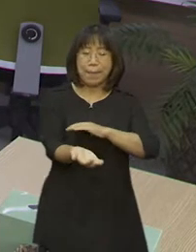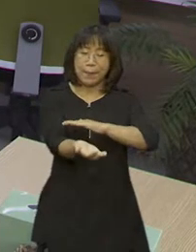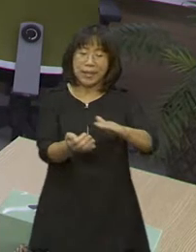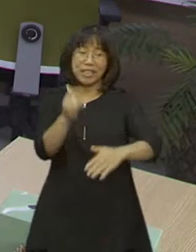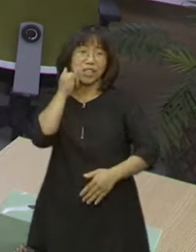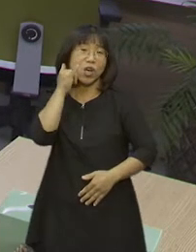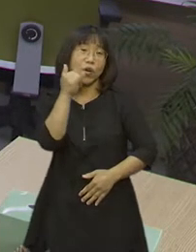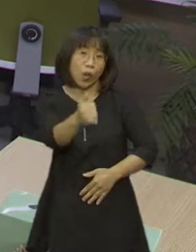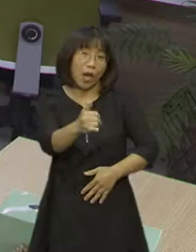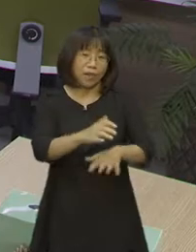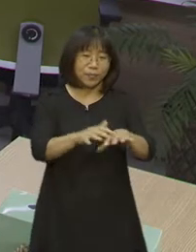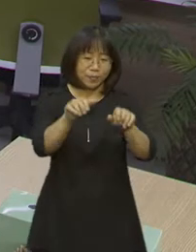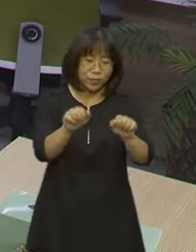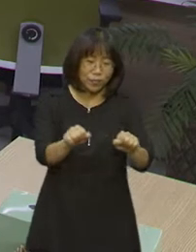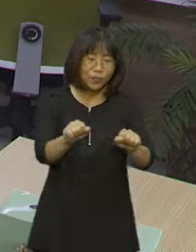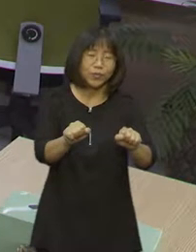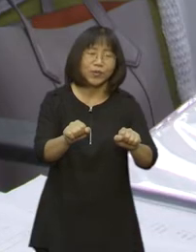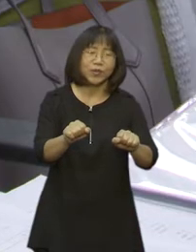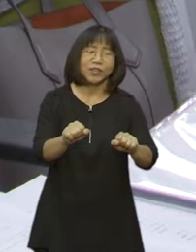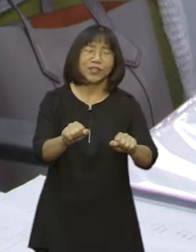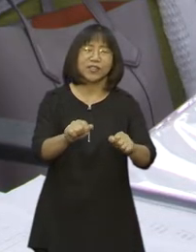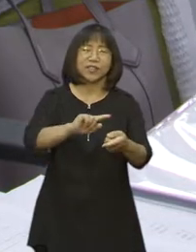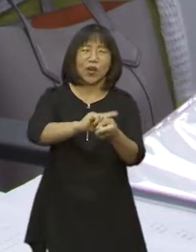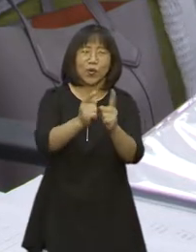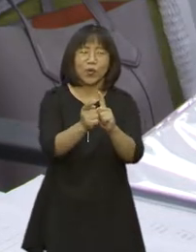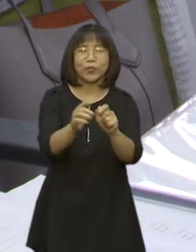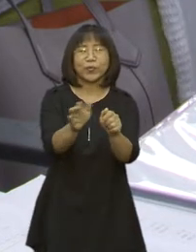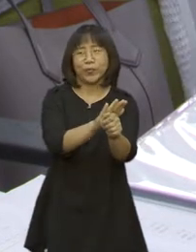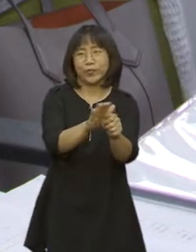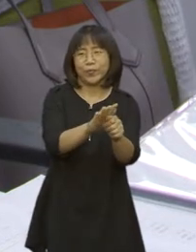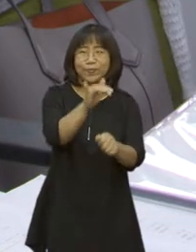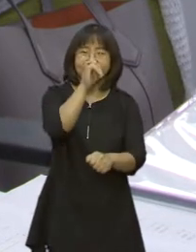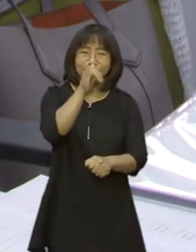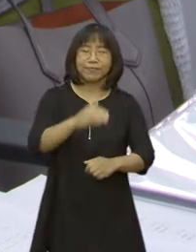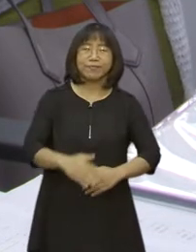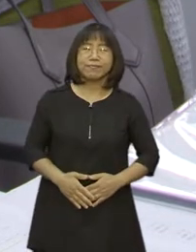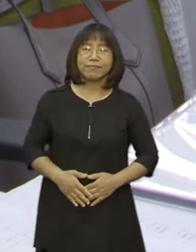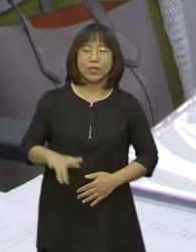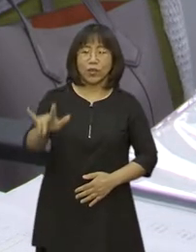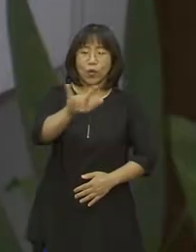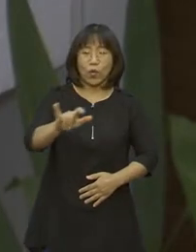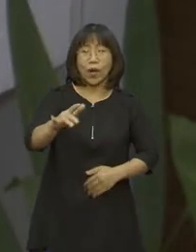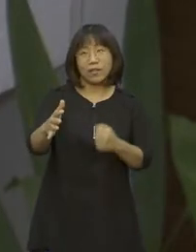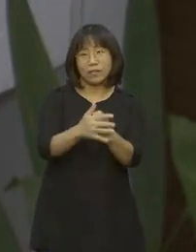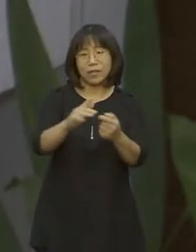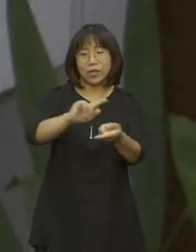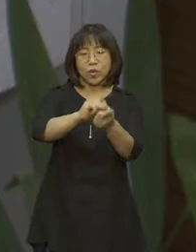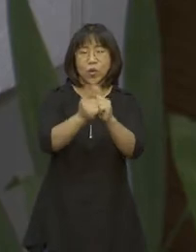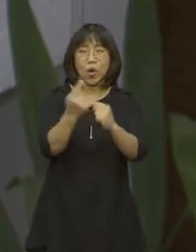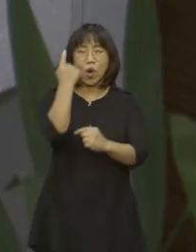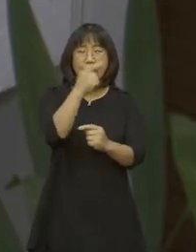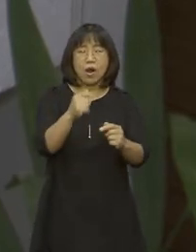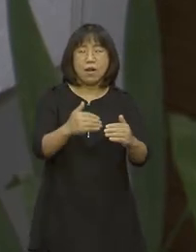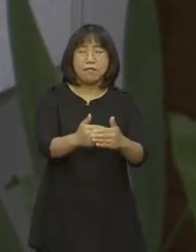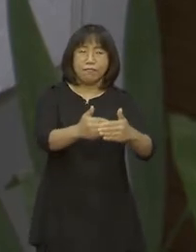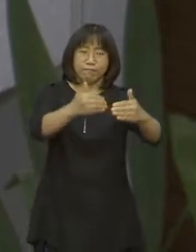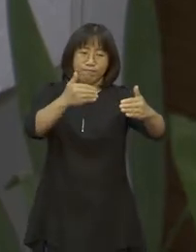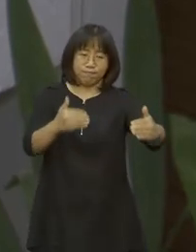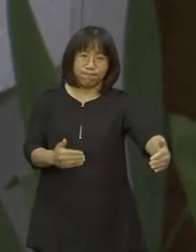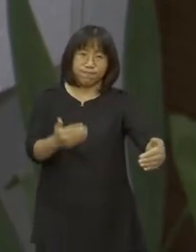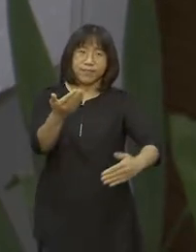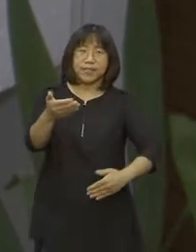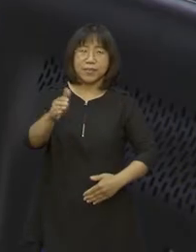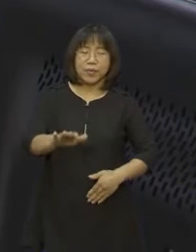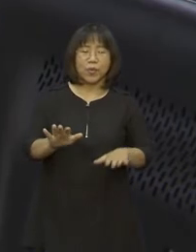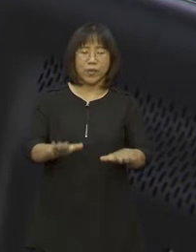없어 이제는 전화로 안부를 확인하며 따뜻한 나눔을 실천하고 있습니다. 코로나로 잠시 거리를